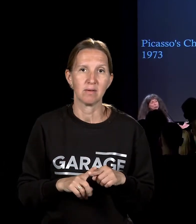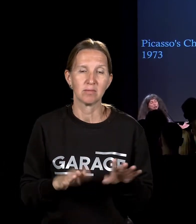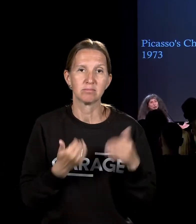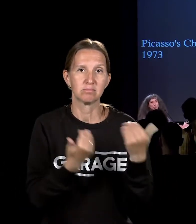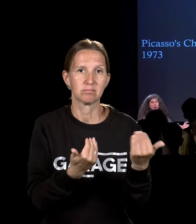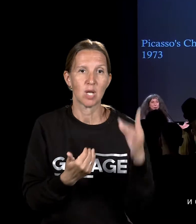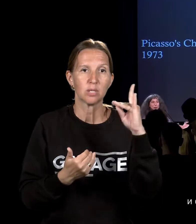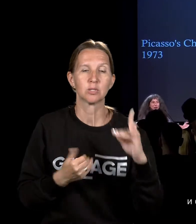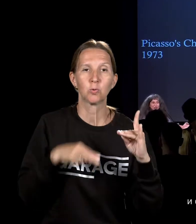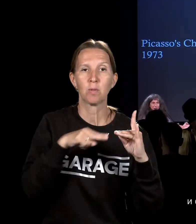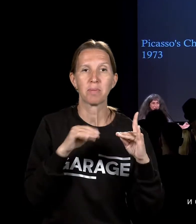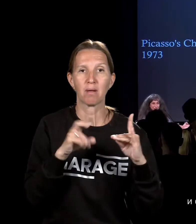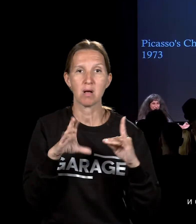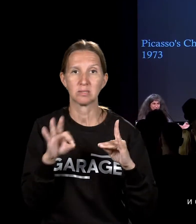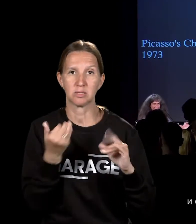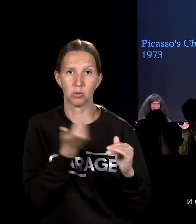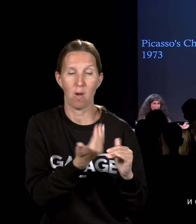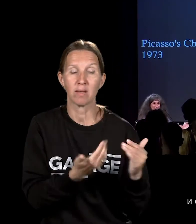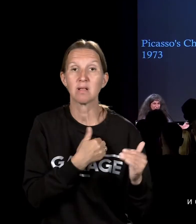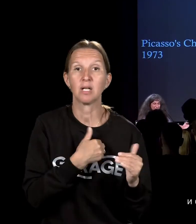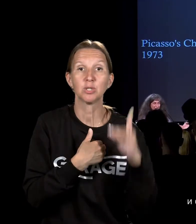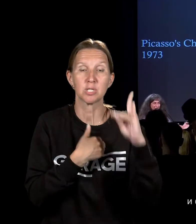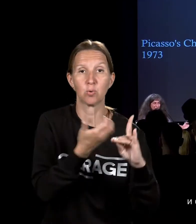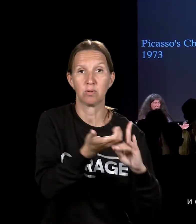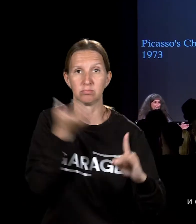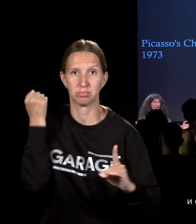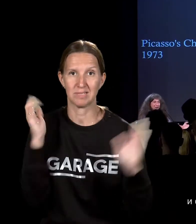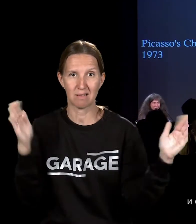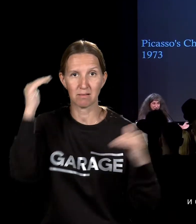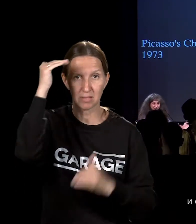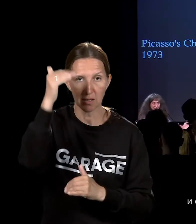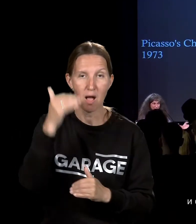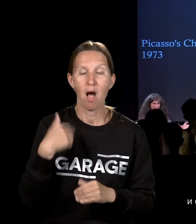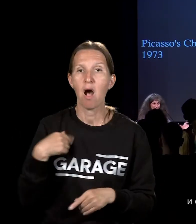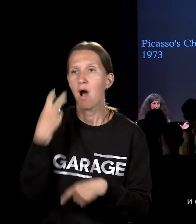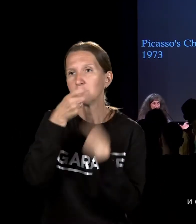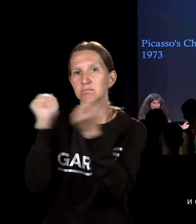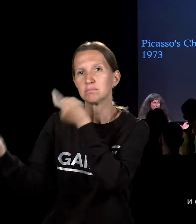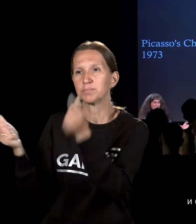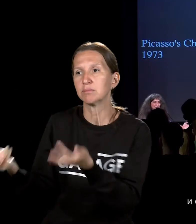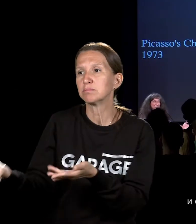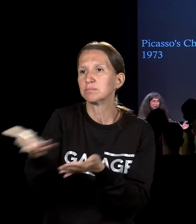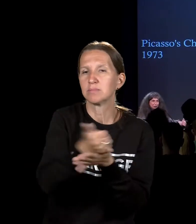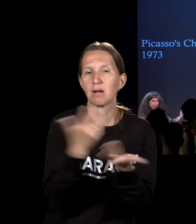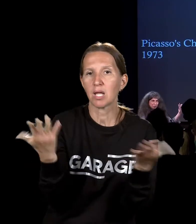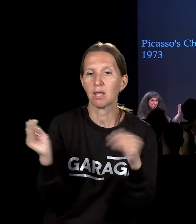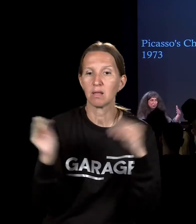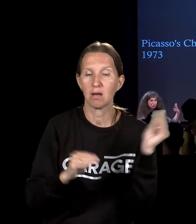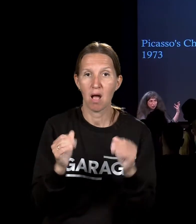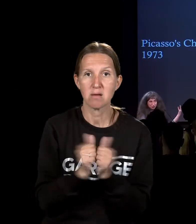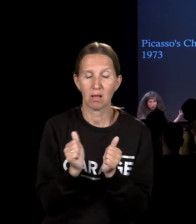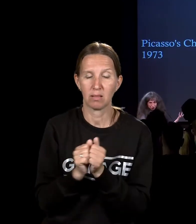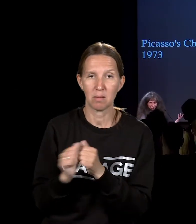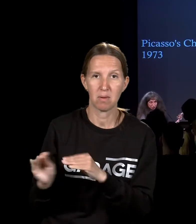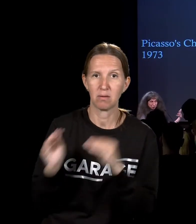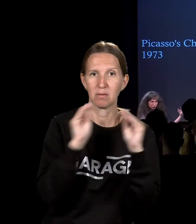стул Пикассо, если его попытаться вынуть из картины, собрать из найденных на барахолке элементов стула и поставить рядом с ним